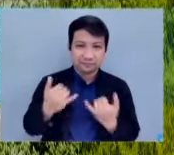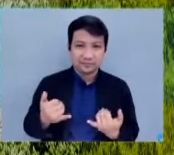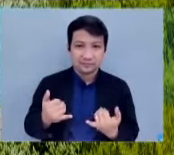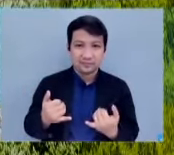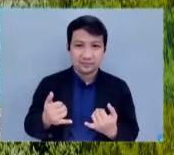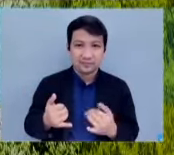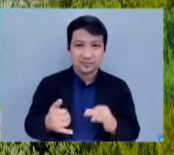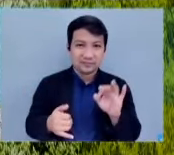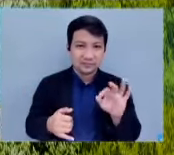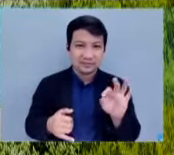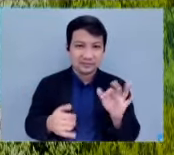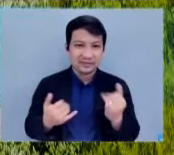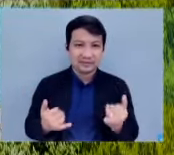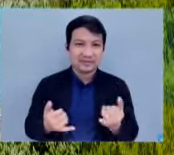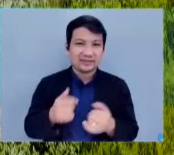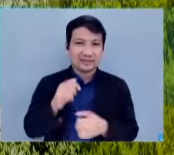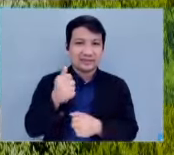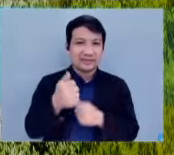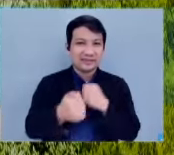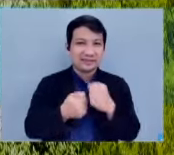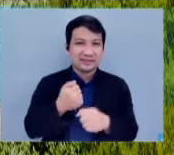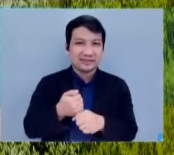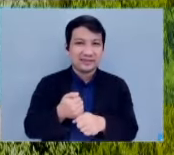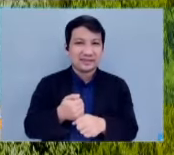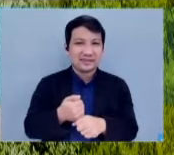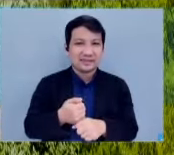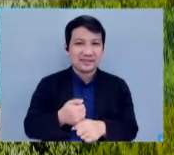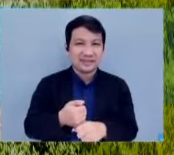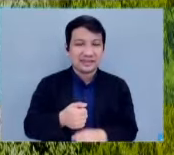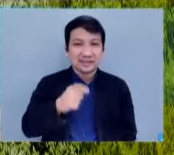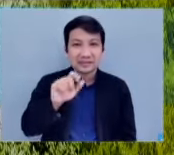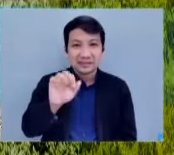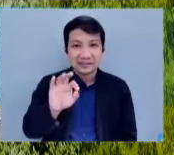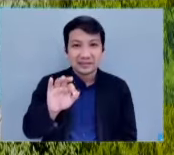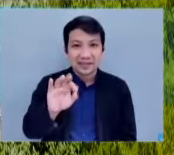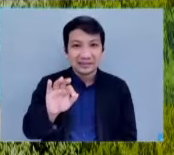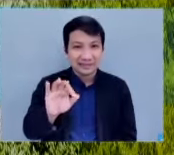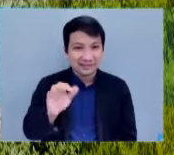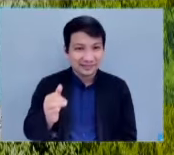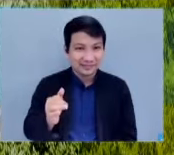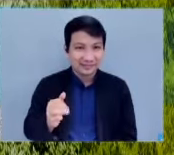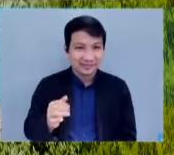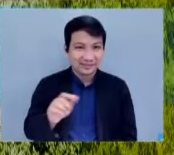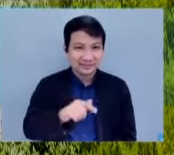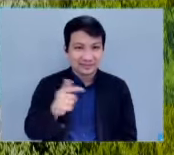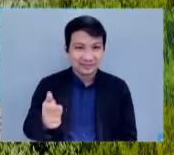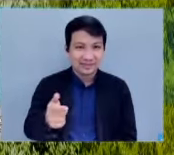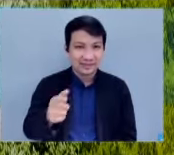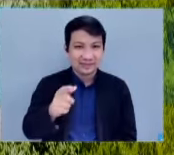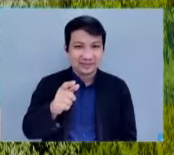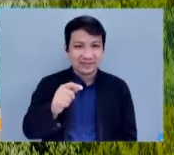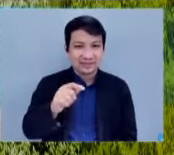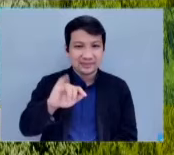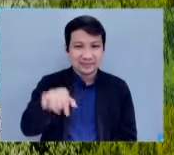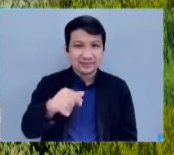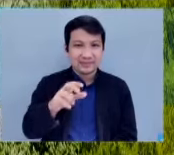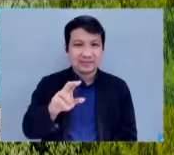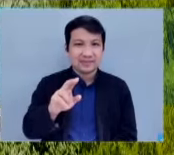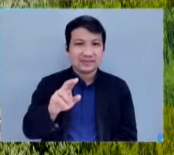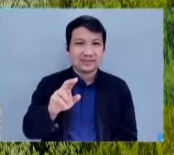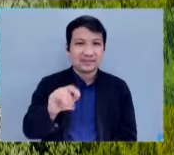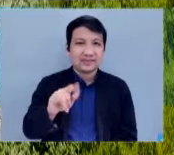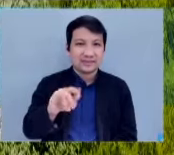19 Grabe 19 years old pa lang siya e aka Justin Oo Justin ang pangalan niya Oo ako itong ano